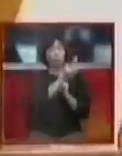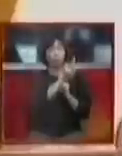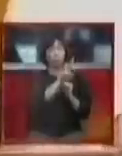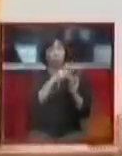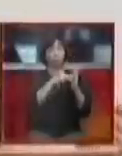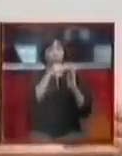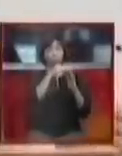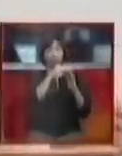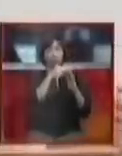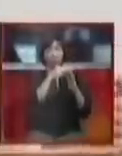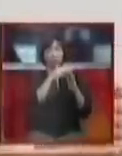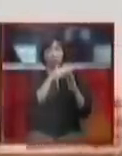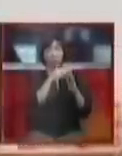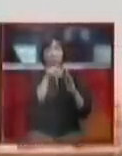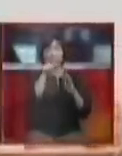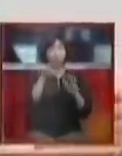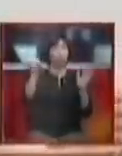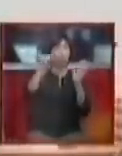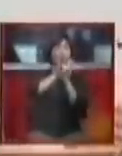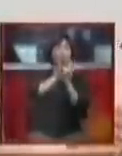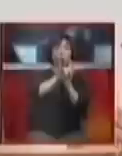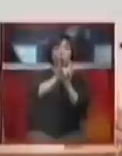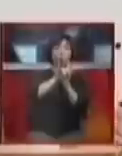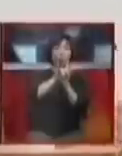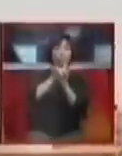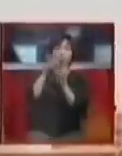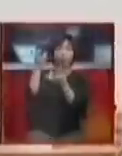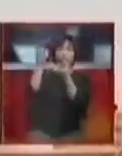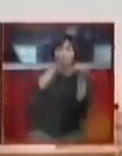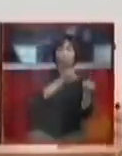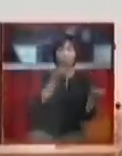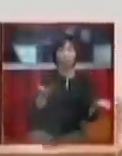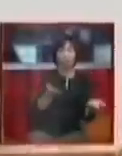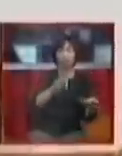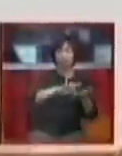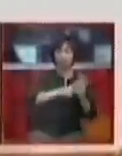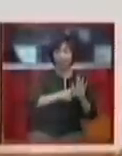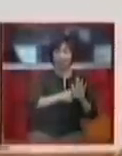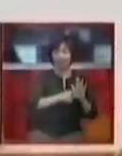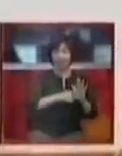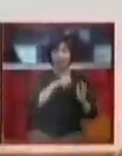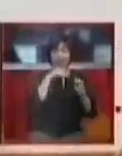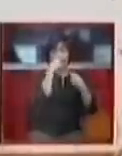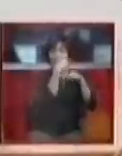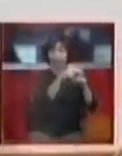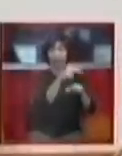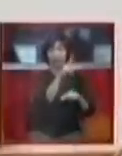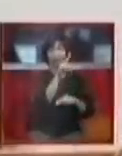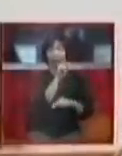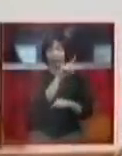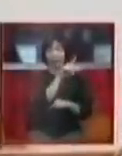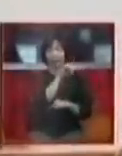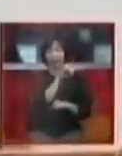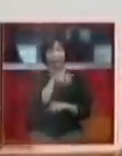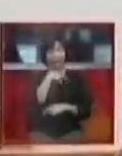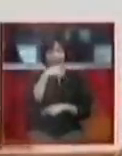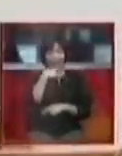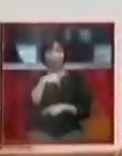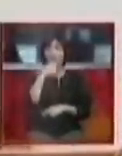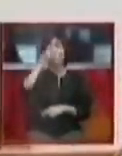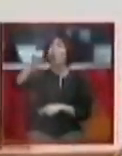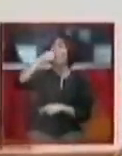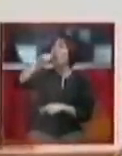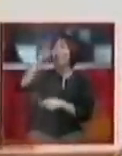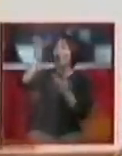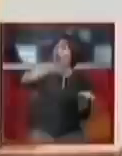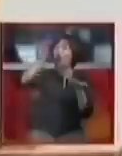metric tons ang kanilang inangkat noong 2010. Parang unlimited rice sila kung maka-order ng bigas. Pero dahil